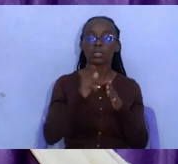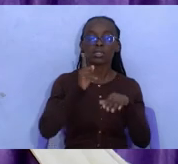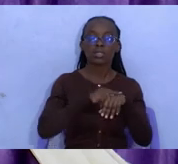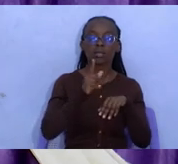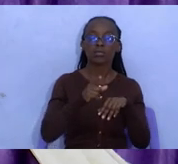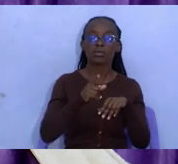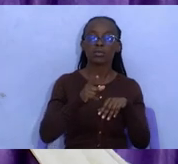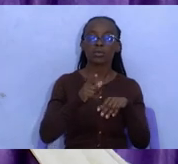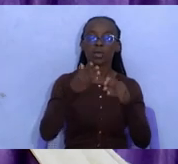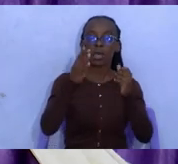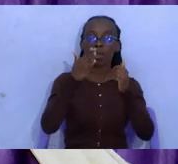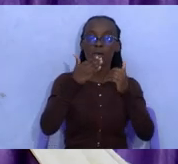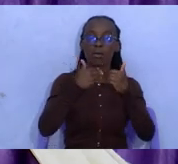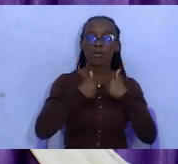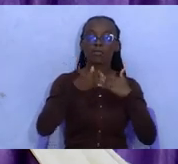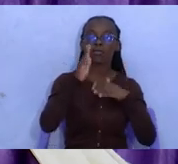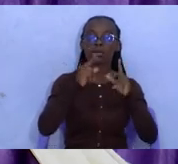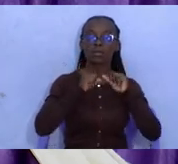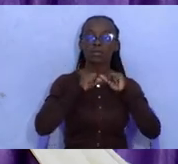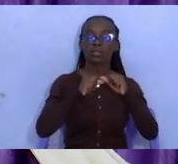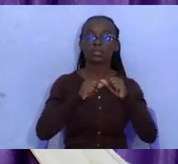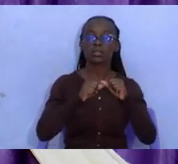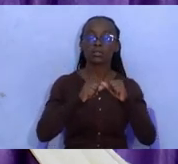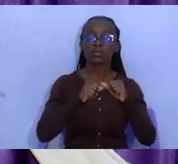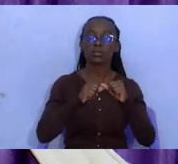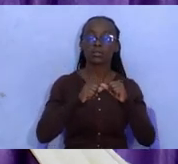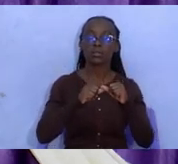endelea naye paka siku utaondoka duniani.